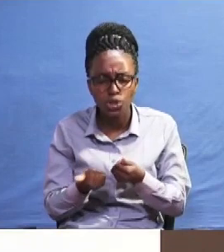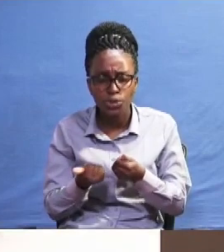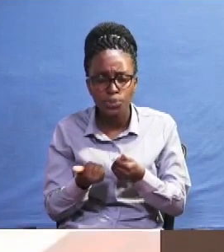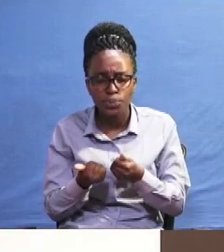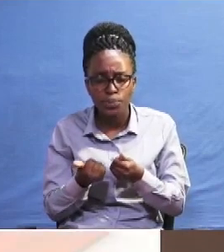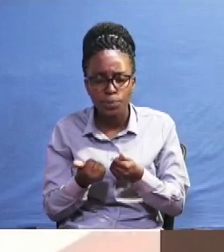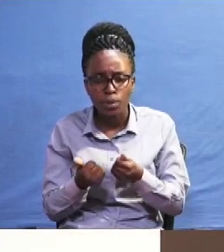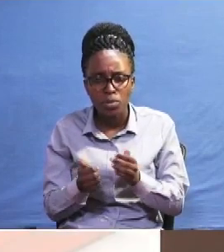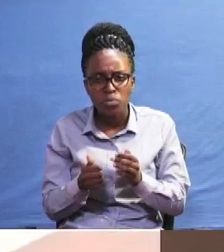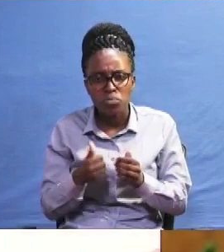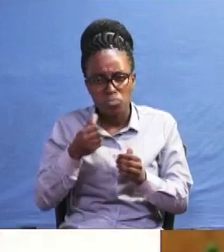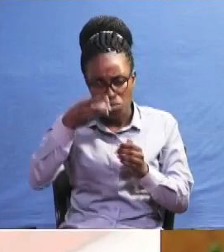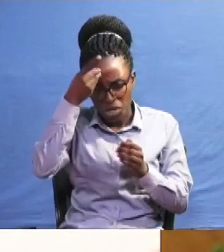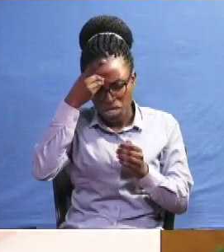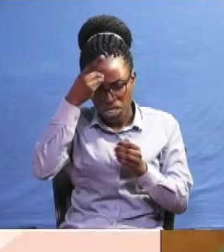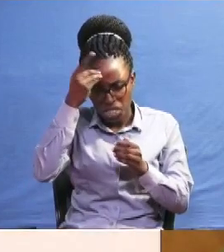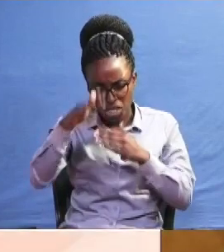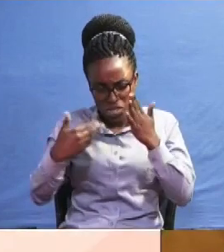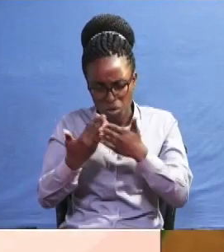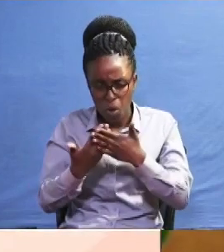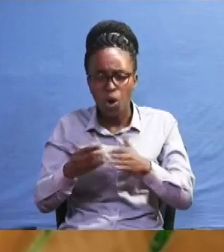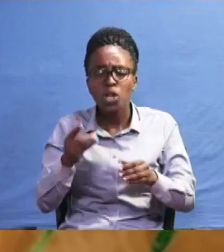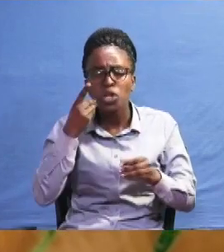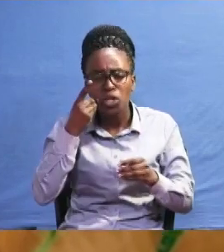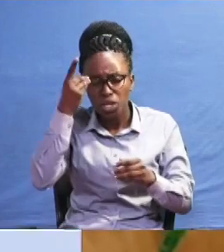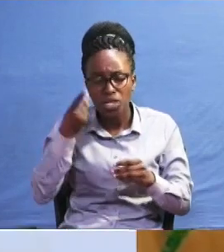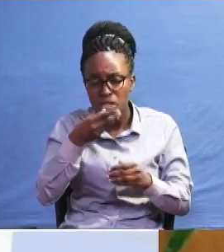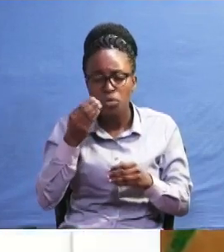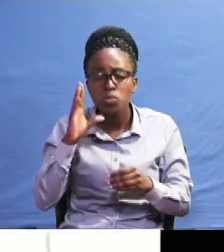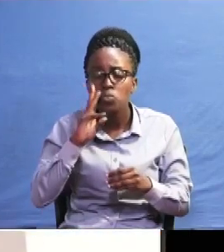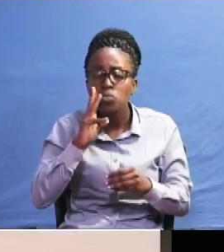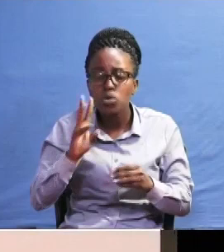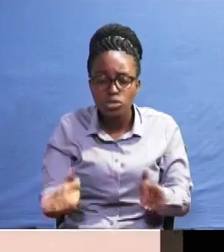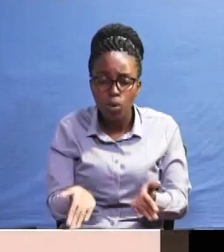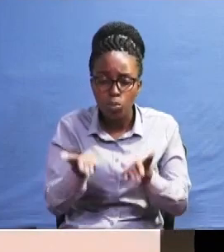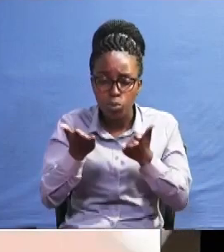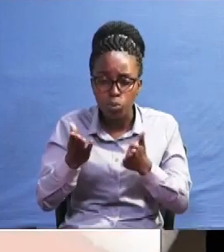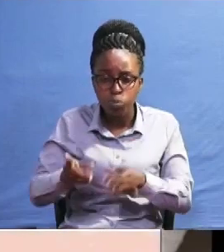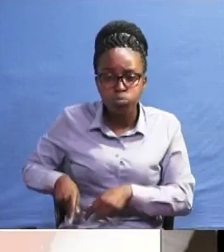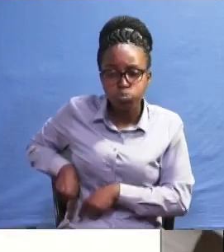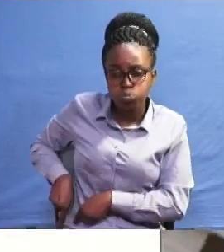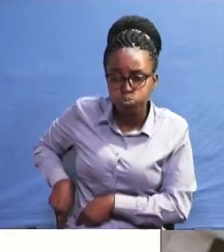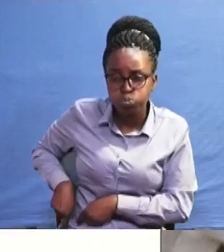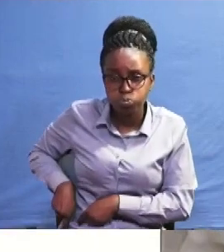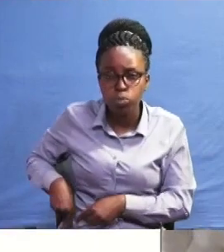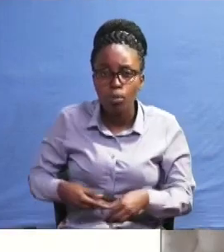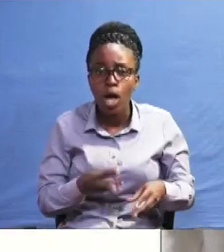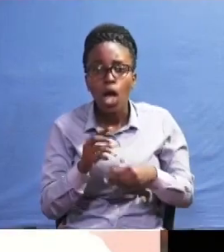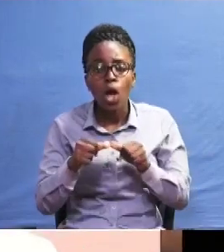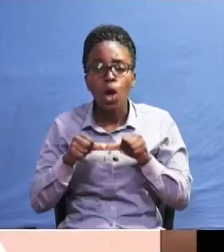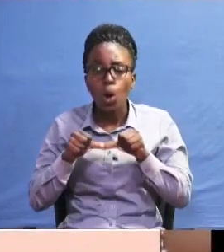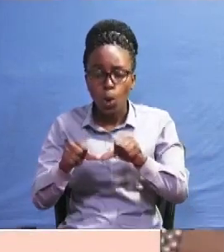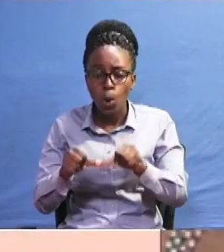ambayo yanaambukizwa na maji haswa mlipuko wa kipindupindu. Mwaura alitilia mkazo kuwa serikali inakusanya takriban